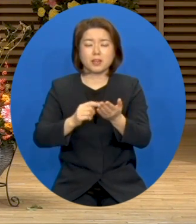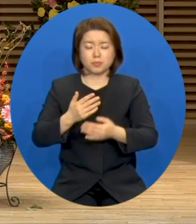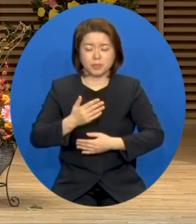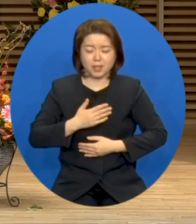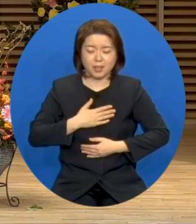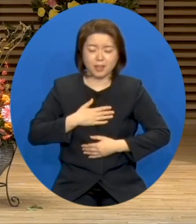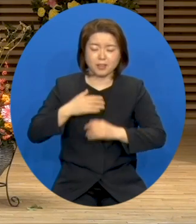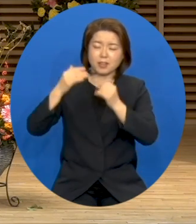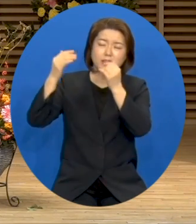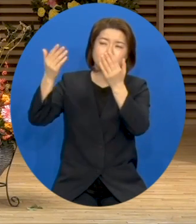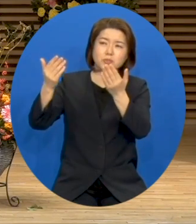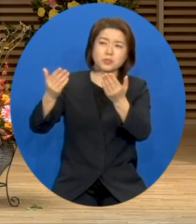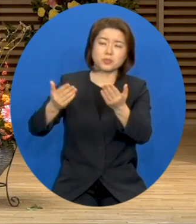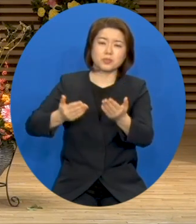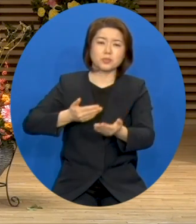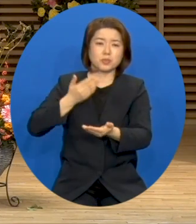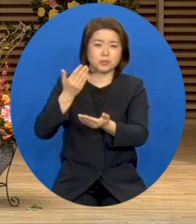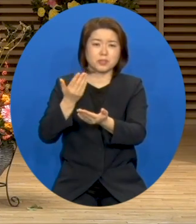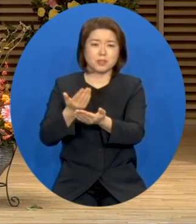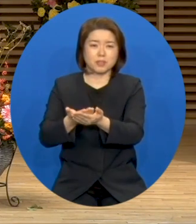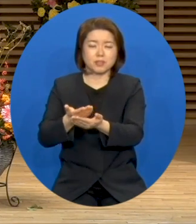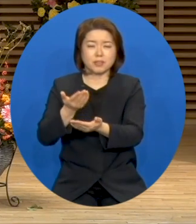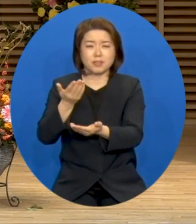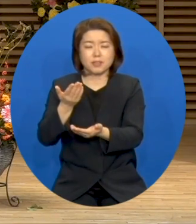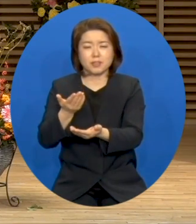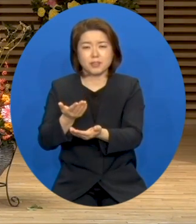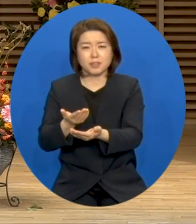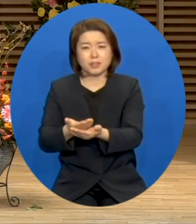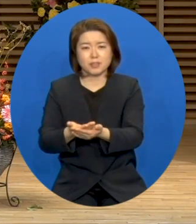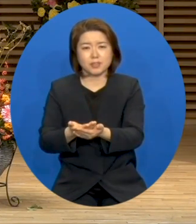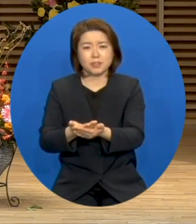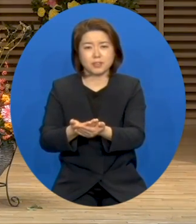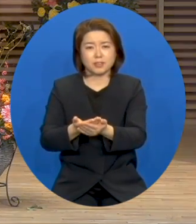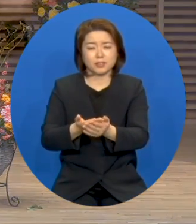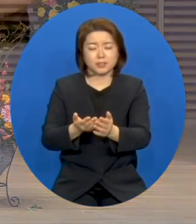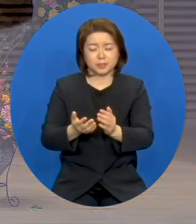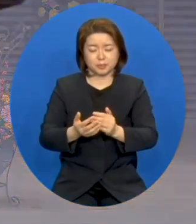주님만 내게 주소서.